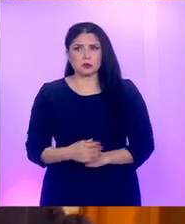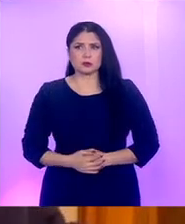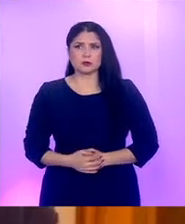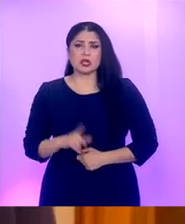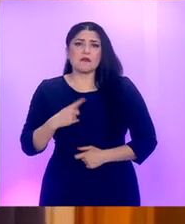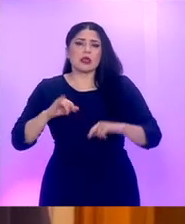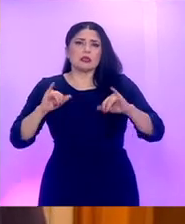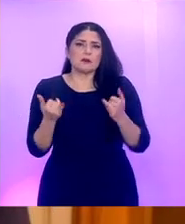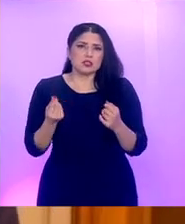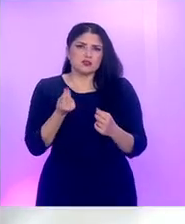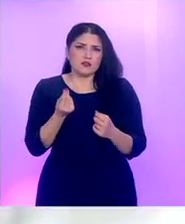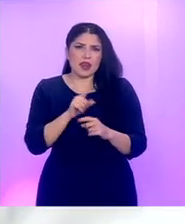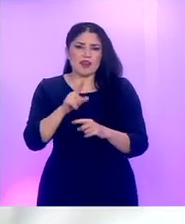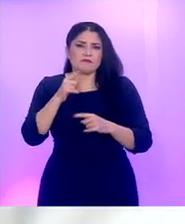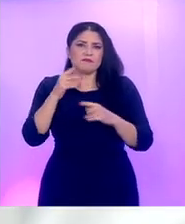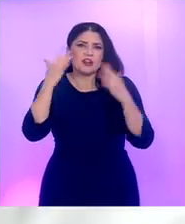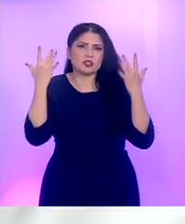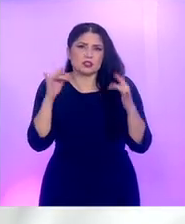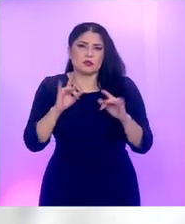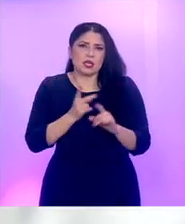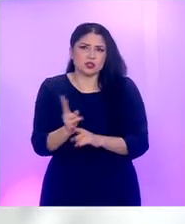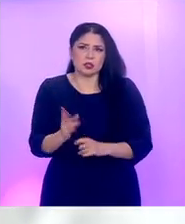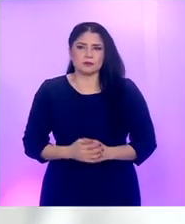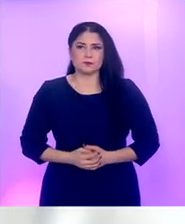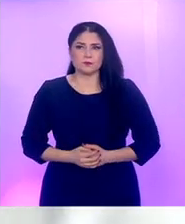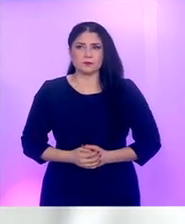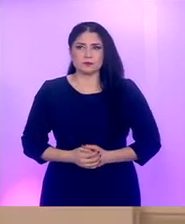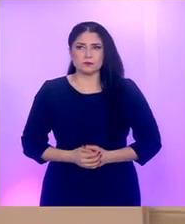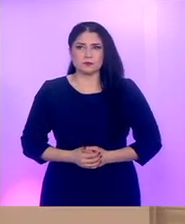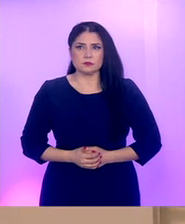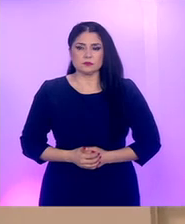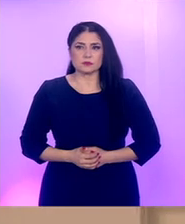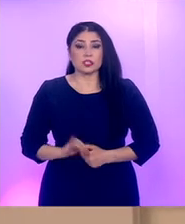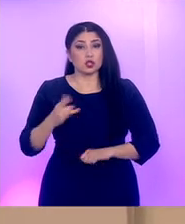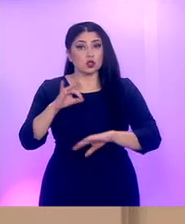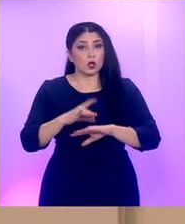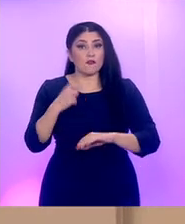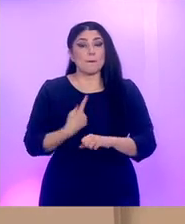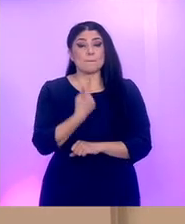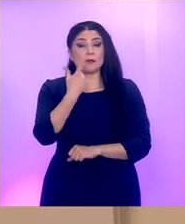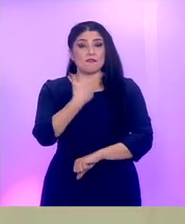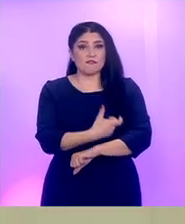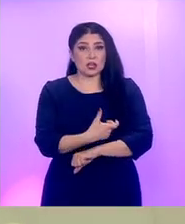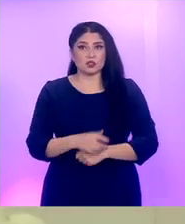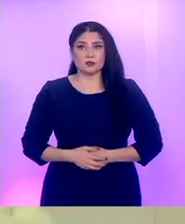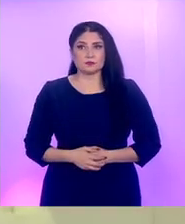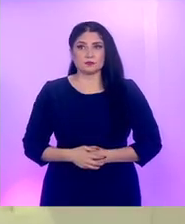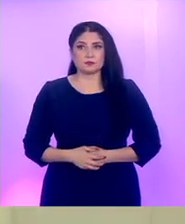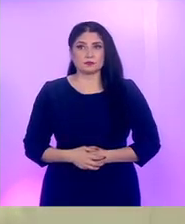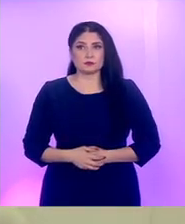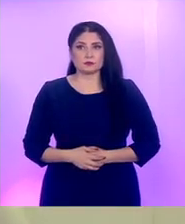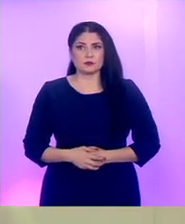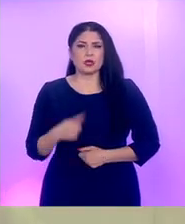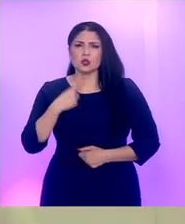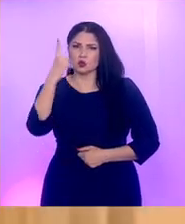niște accidente nefericite. Printre aleși se numără și medici care au fost printre primii vaccinați. În rândul acestora, opțiunea pentru